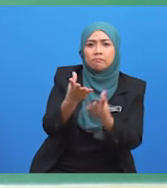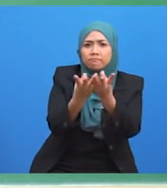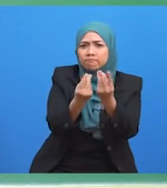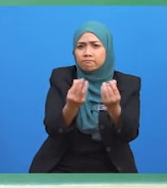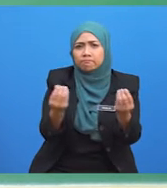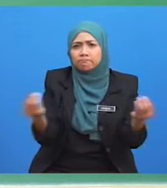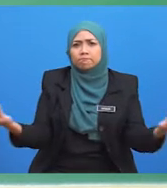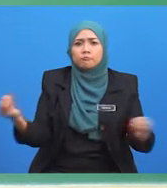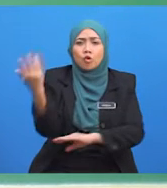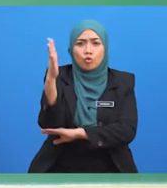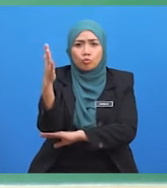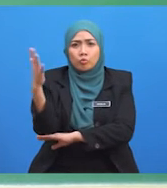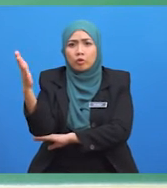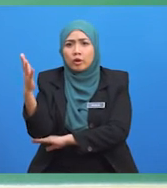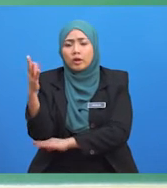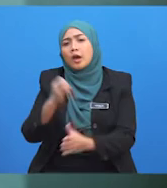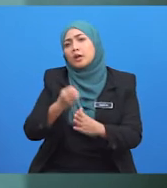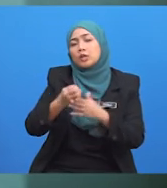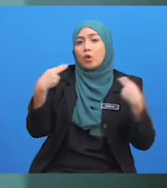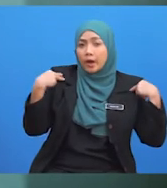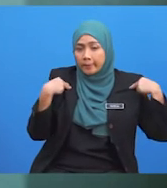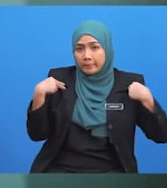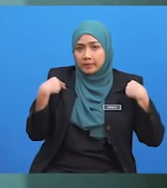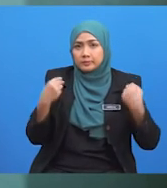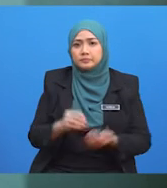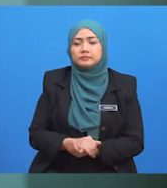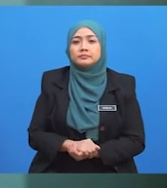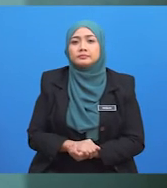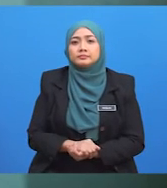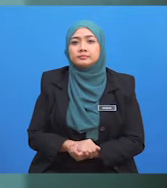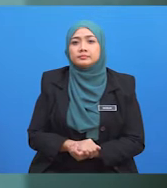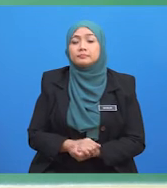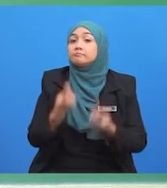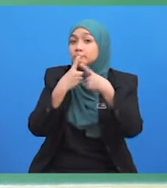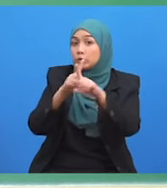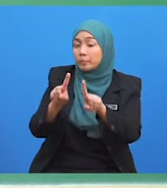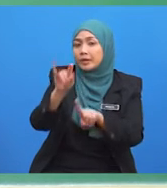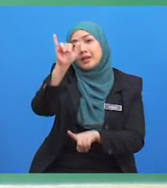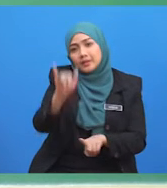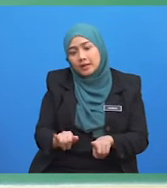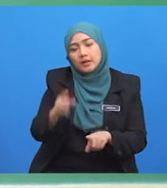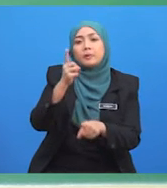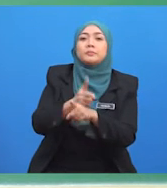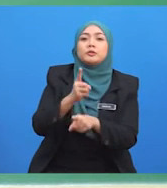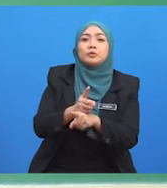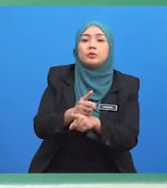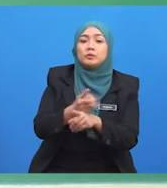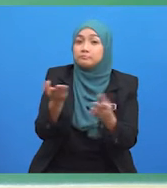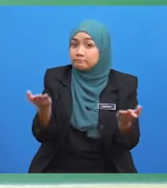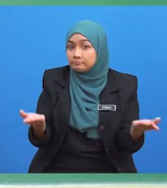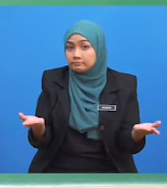spesies tumbuhan atau haiwan. Dah jawab? Jom kita semak jawapan. Jawapannya